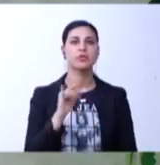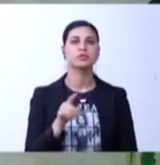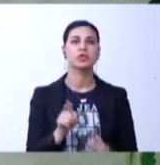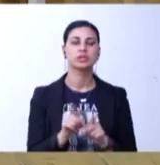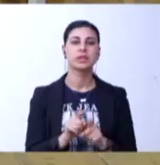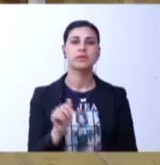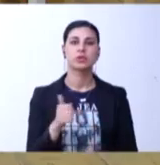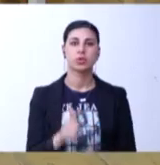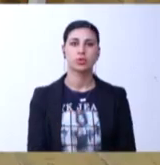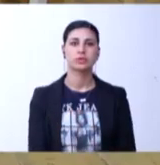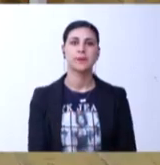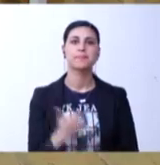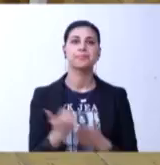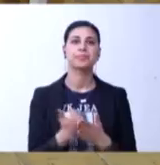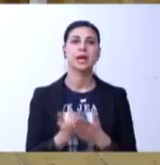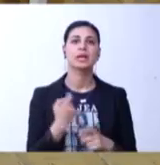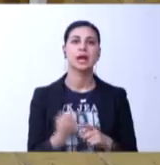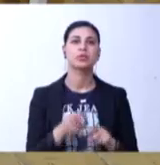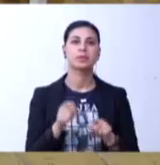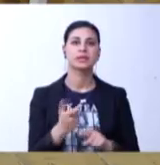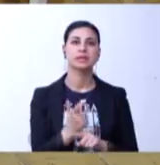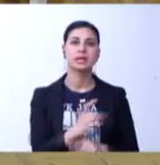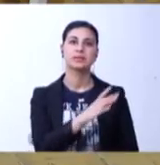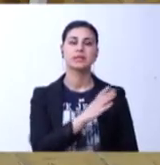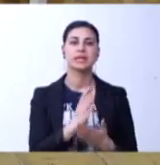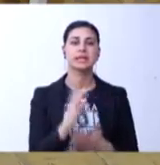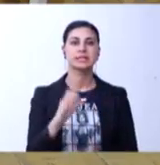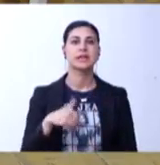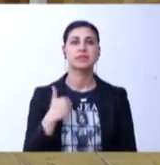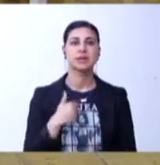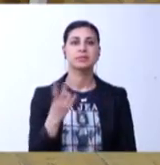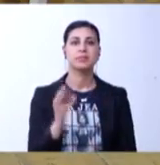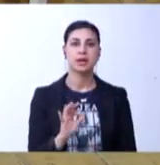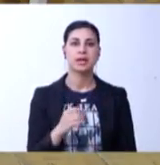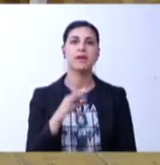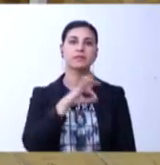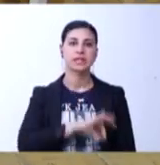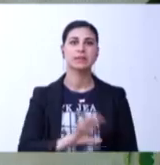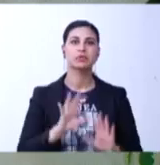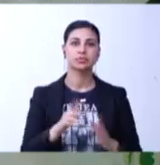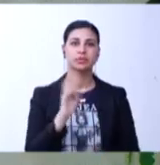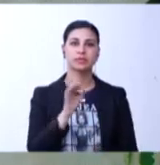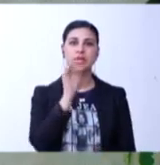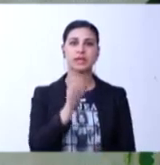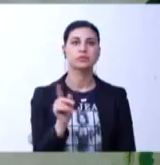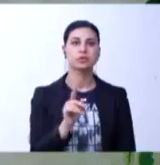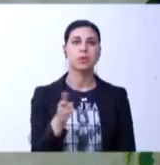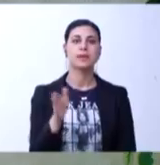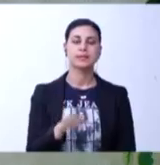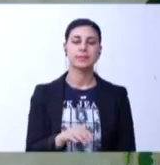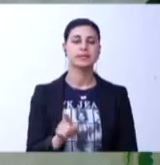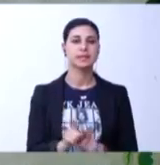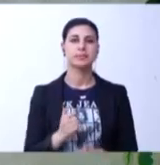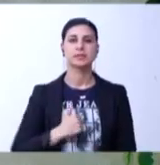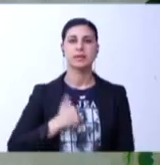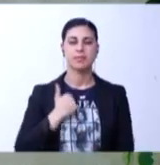ისევე როგორც ახალი კარტოფილი ამ სეზონზე ძალიან მდიდარია C-ვიტამინით, თუმცა ვისარგებლებ შემთხვევით და გეტყვით, რომ მაინდამაინც